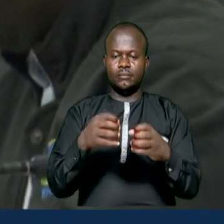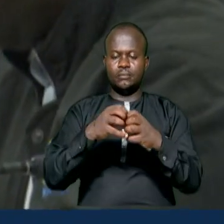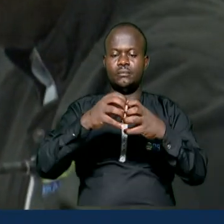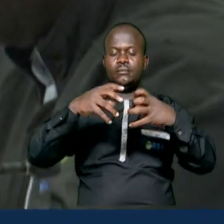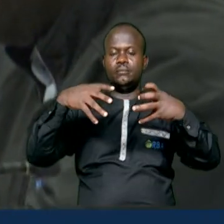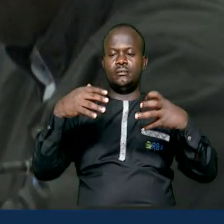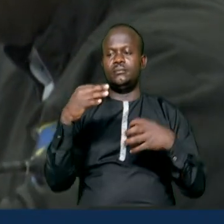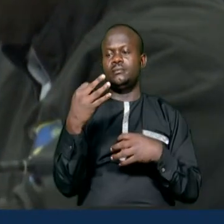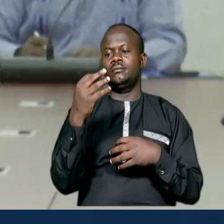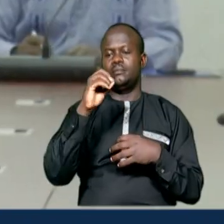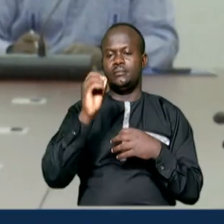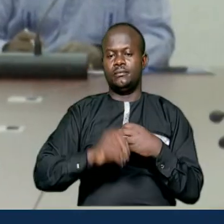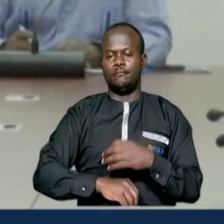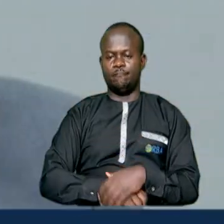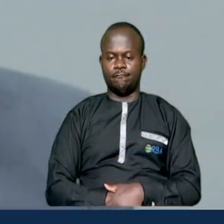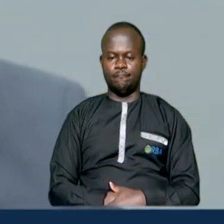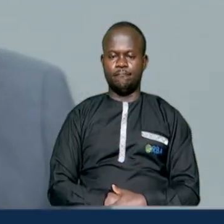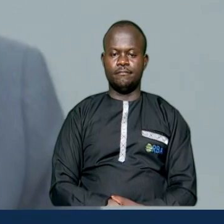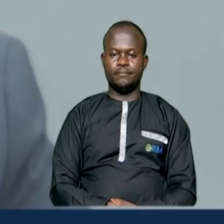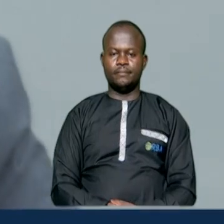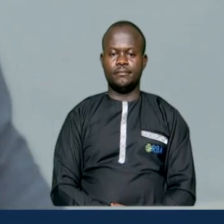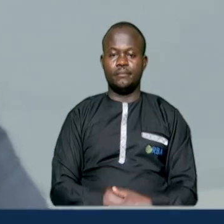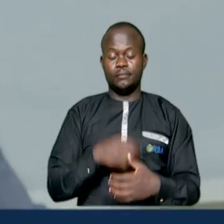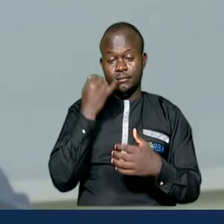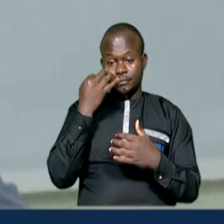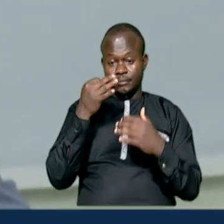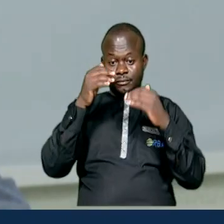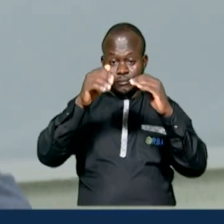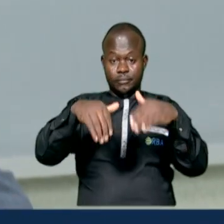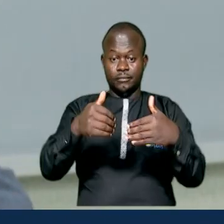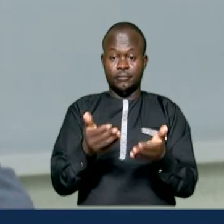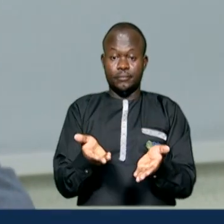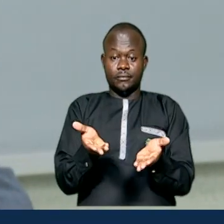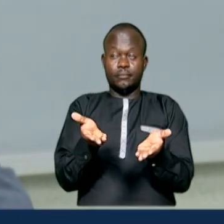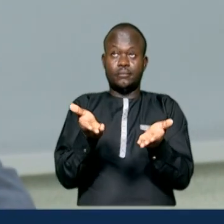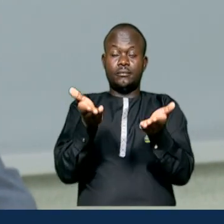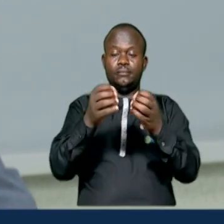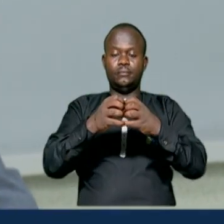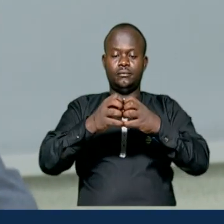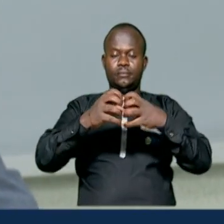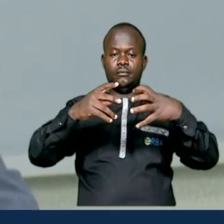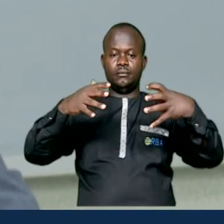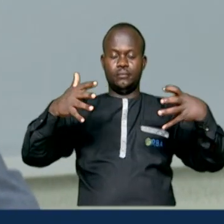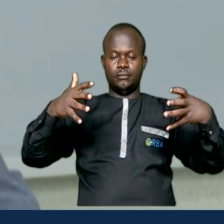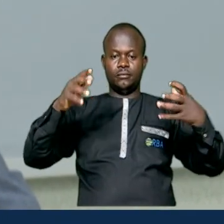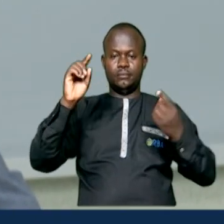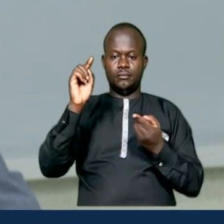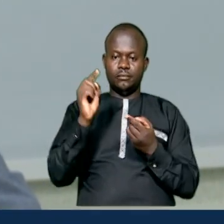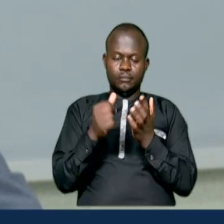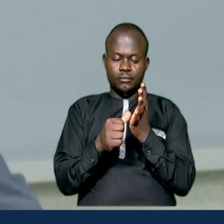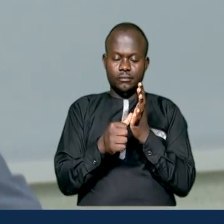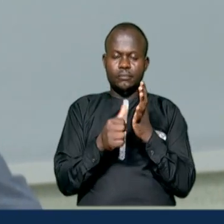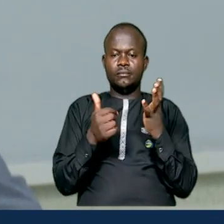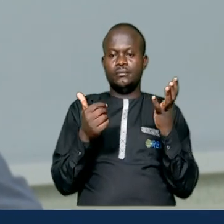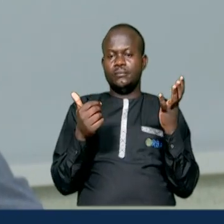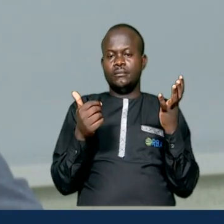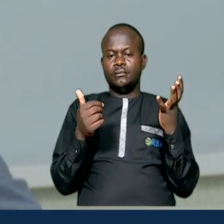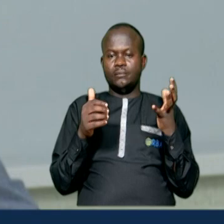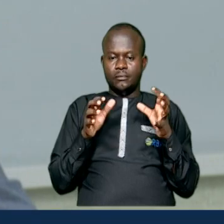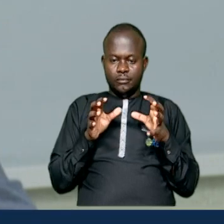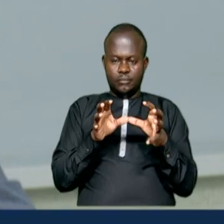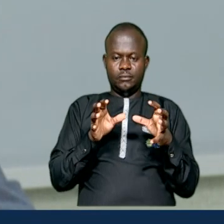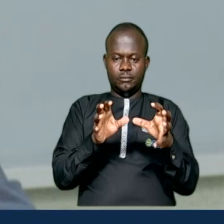3 % yo ubuhinzi bwazamutse bigabanya pressure ku